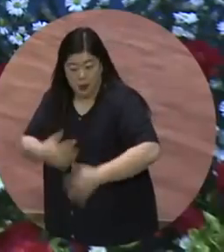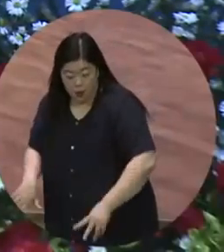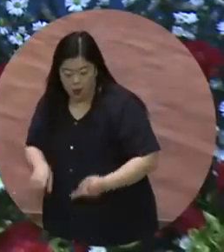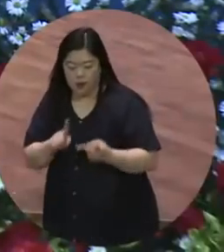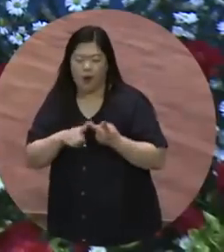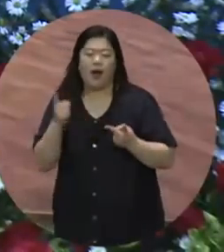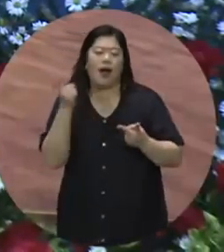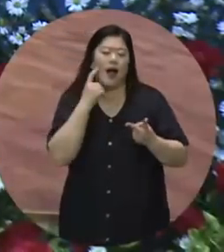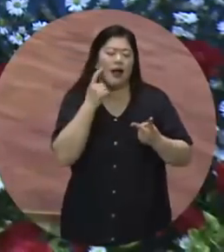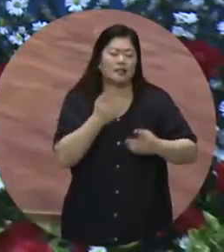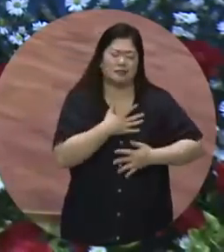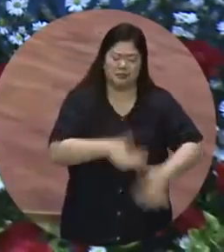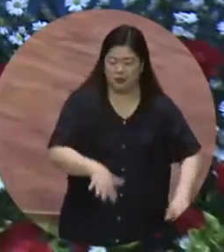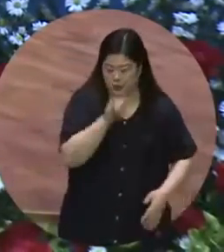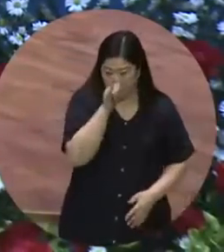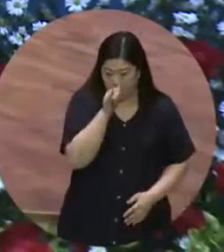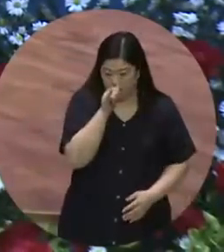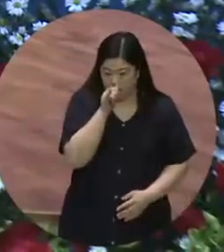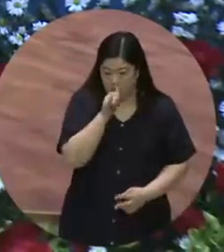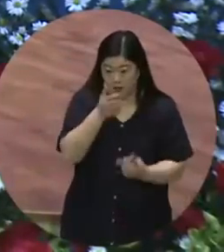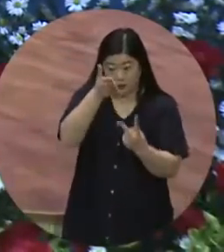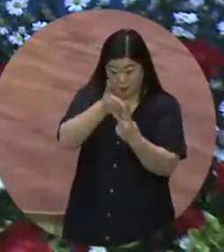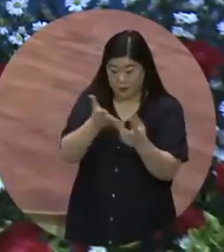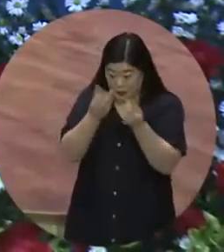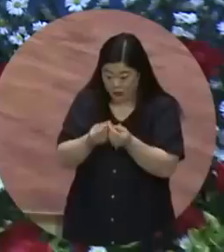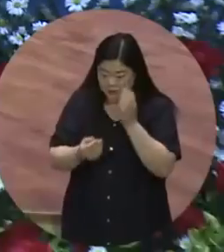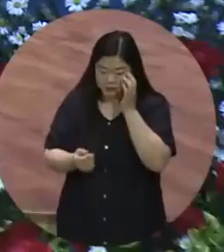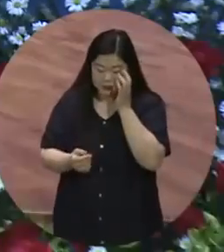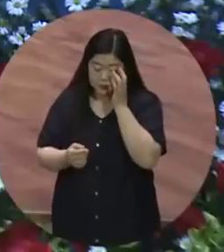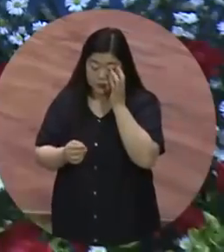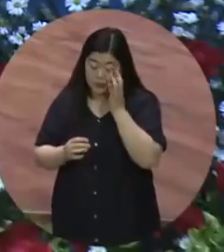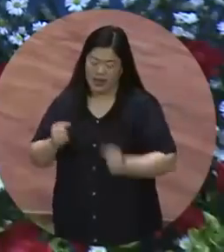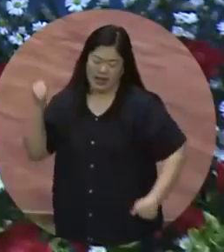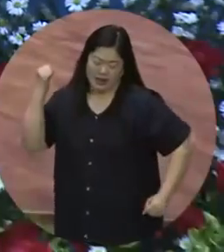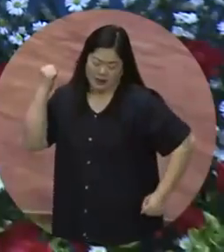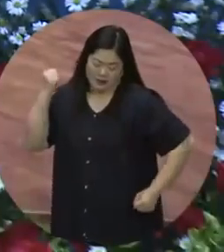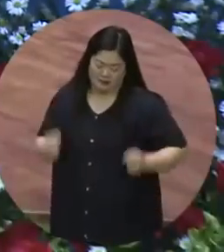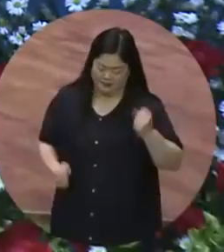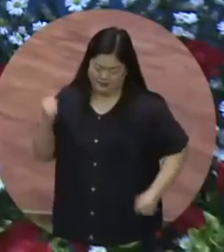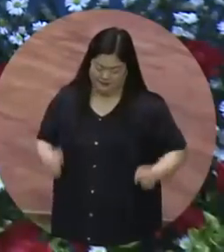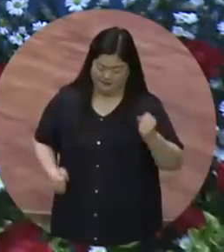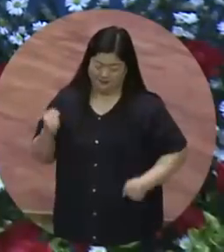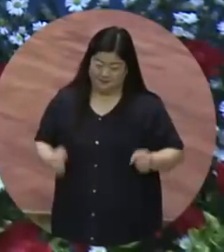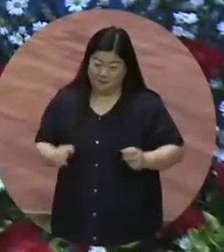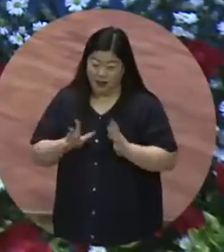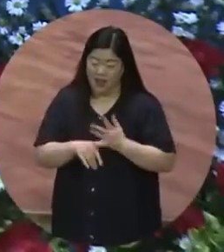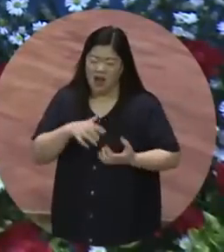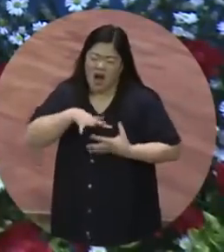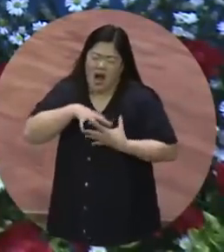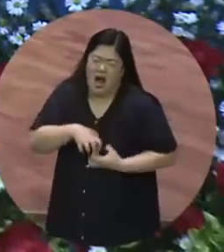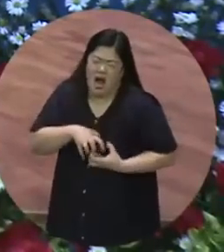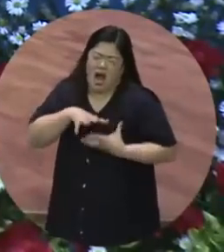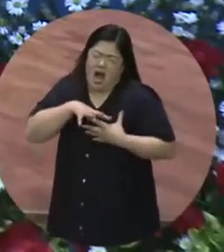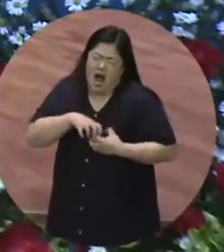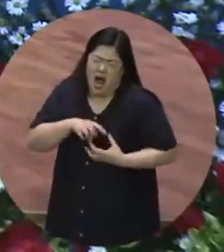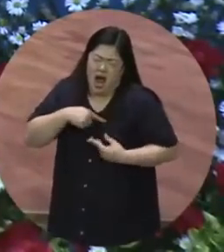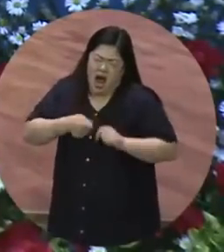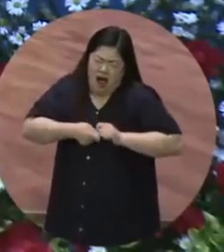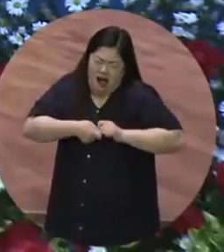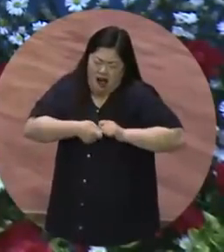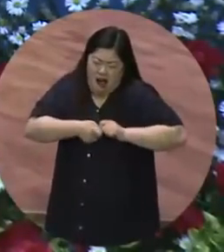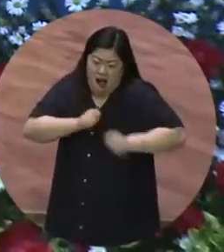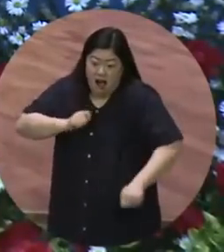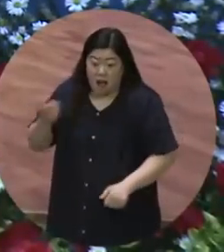무슨 말입니까? 달리기를 하면요 어느 시점에까지 달리다 보면 가슴이 터질 것 같은, 심장이 찢어지는